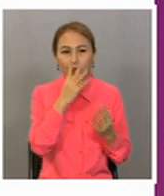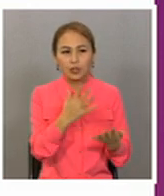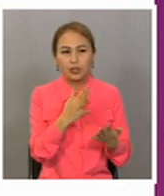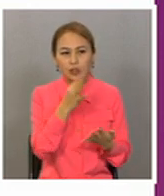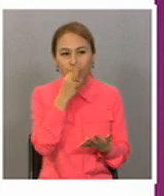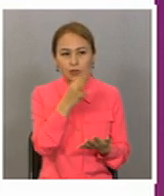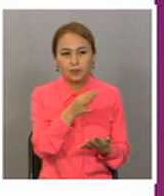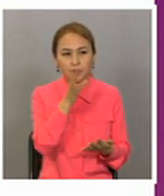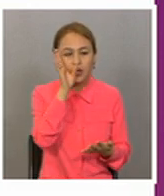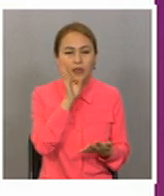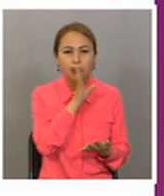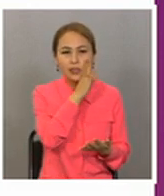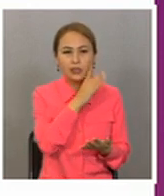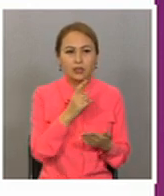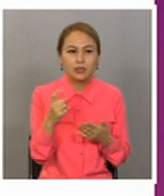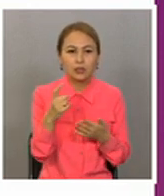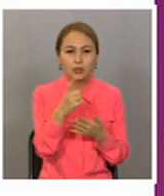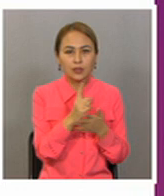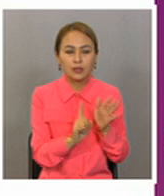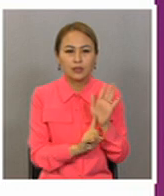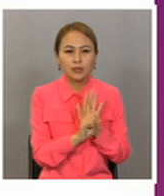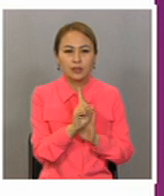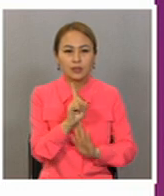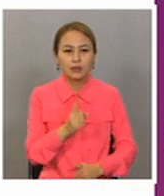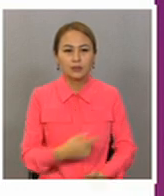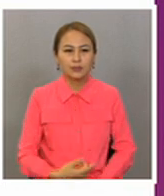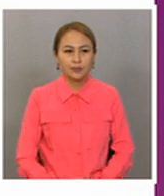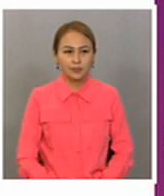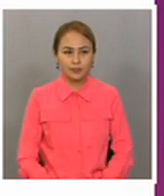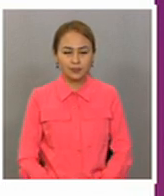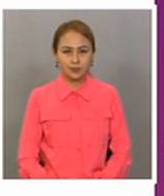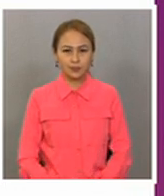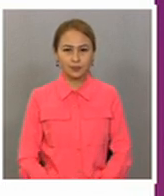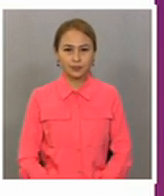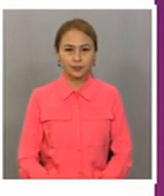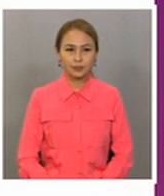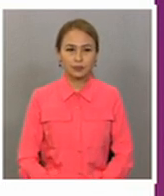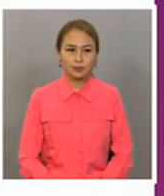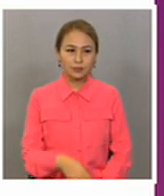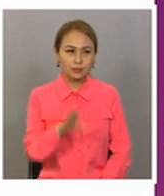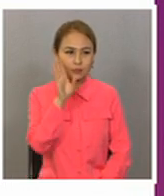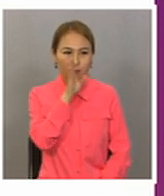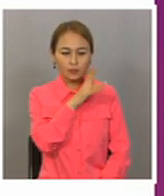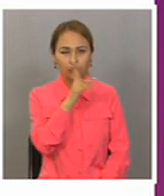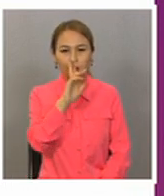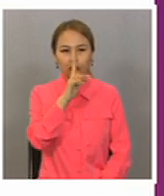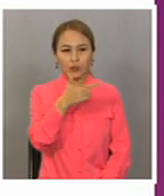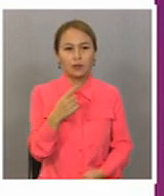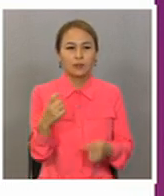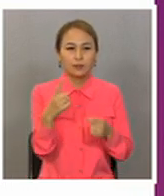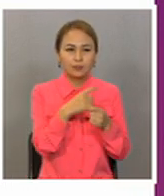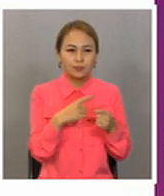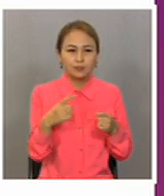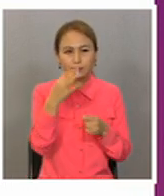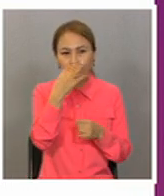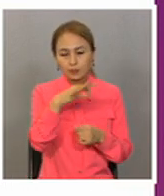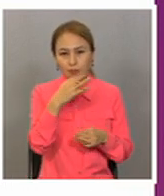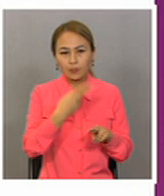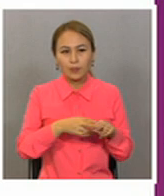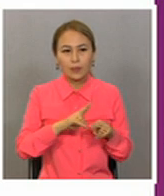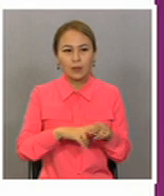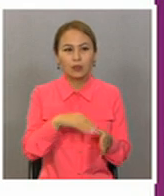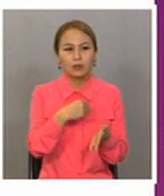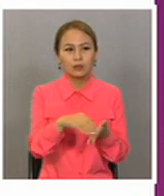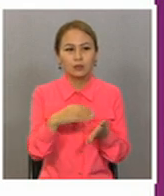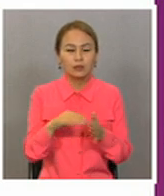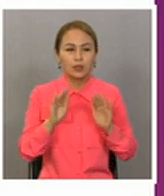көрейінші. Дейді де әйел кестелеуге кіріседі. Ана үш жыл кестелеген орамалын сыртқа алып